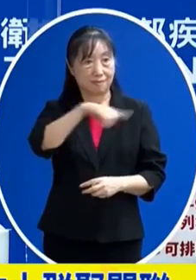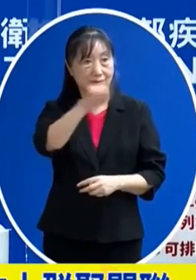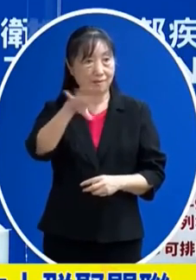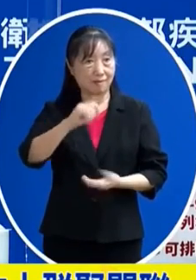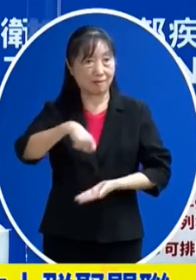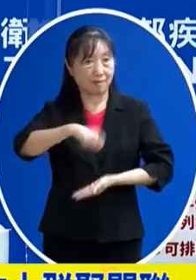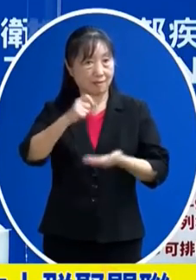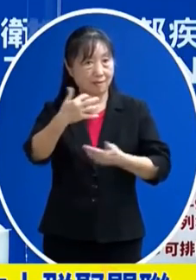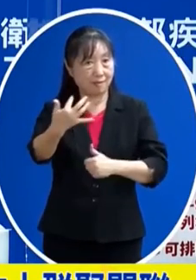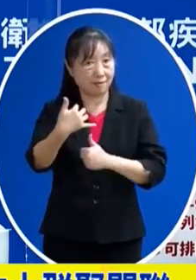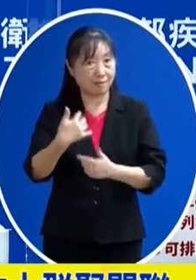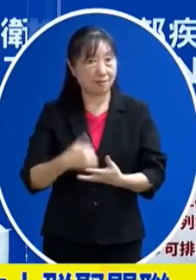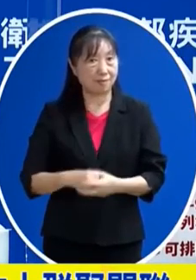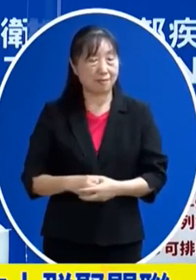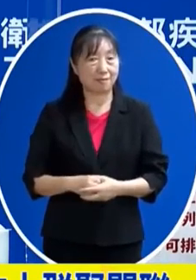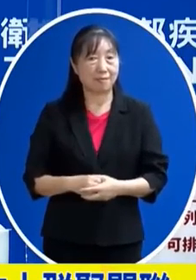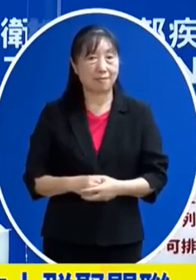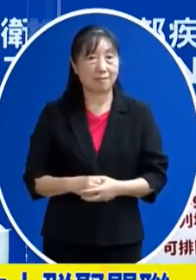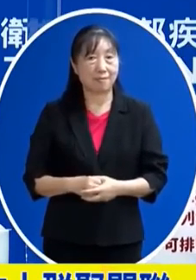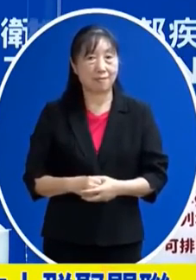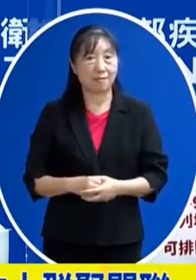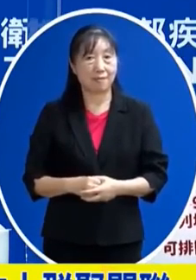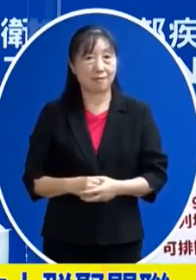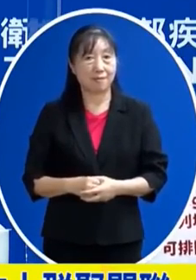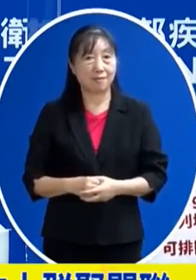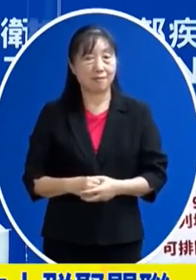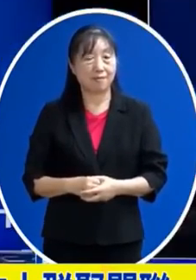媒体有什么需要询问的部分。